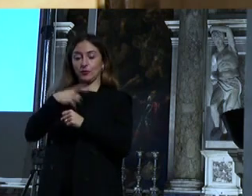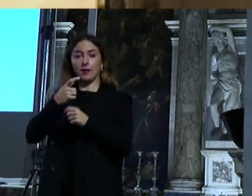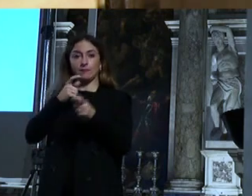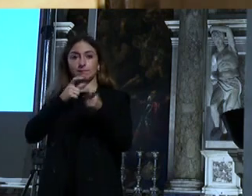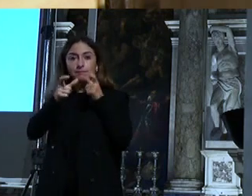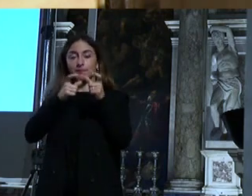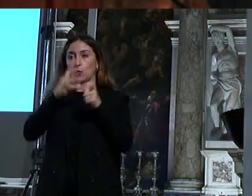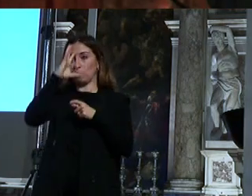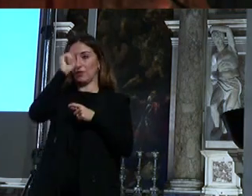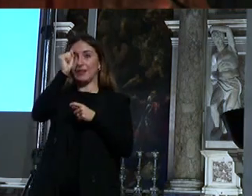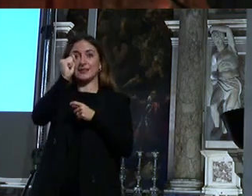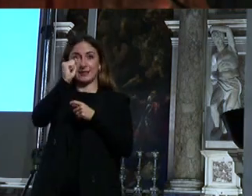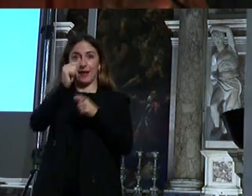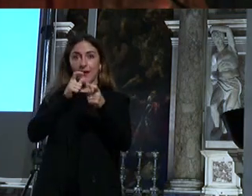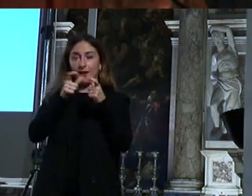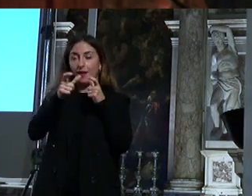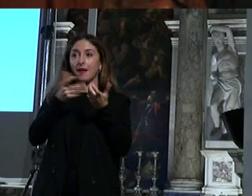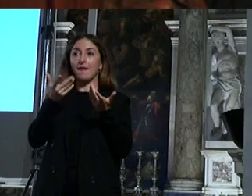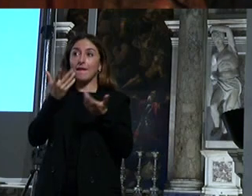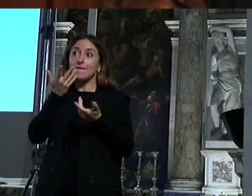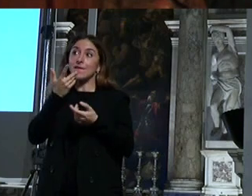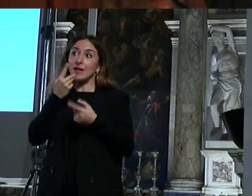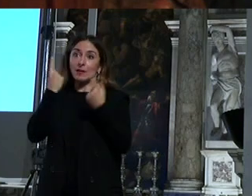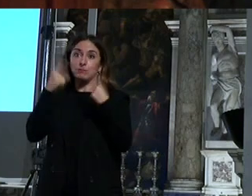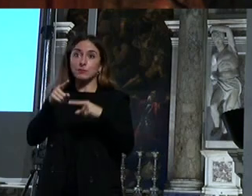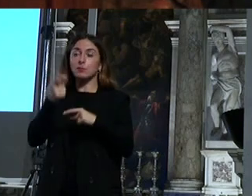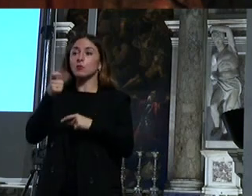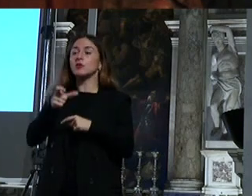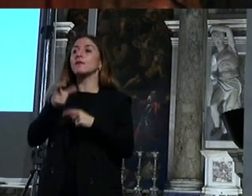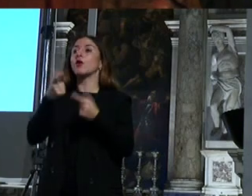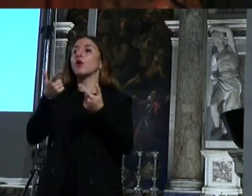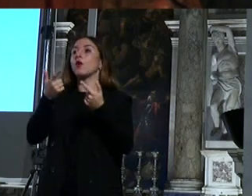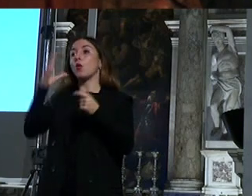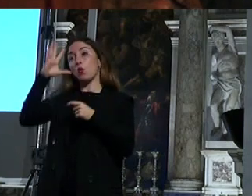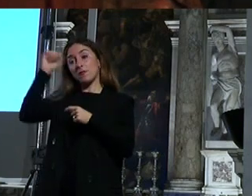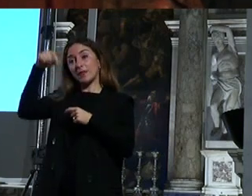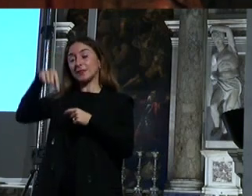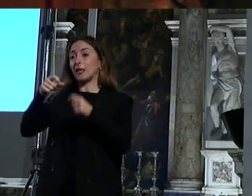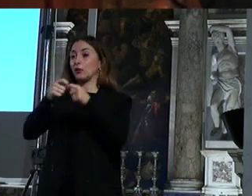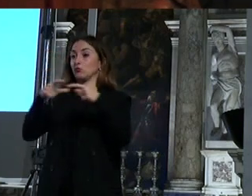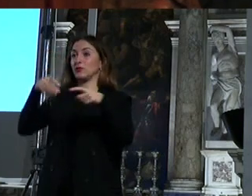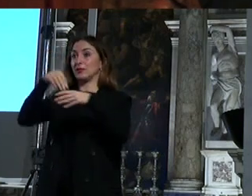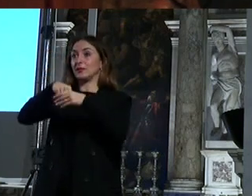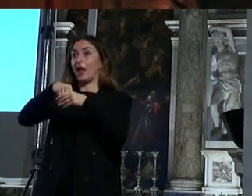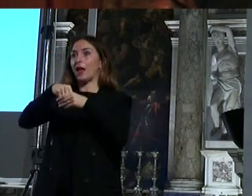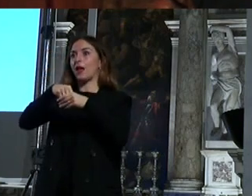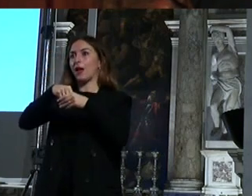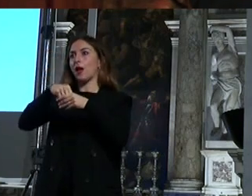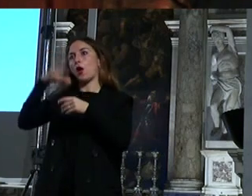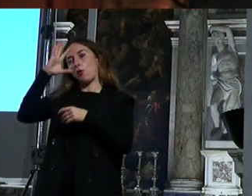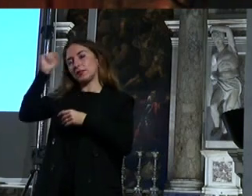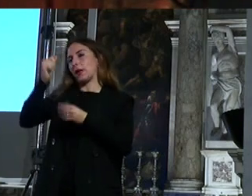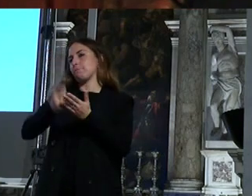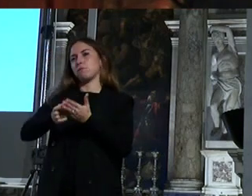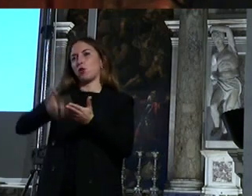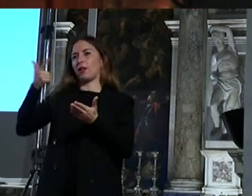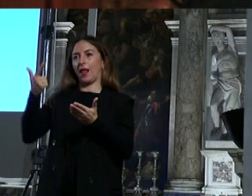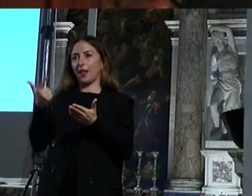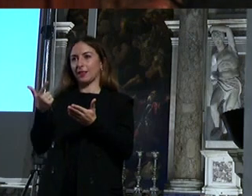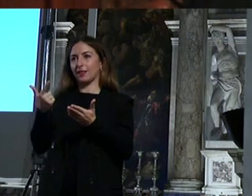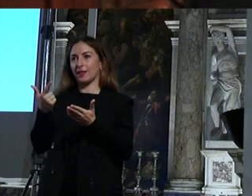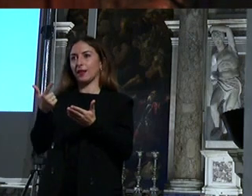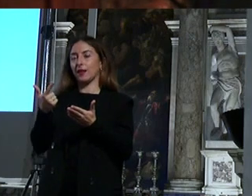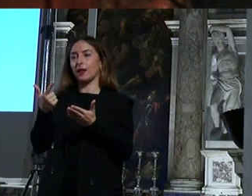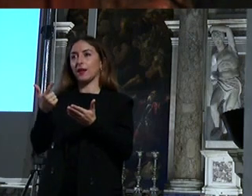l'università, perché l'università in questa città sono una parte assolutamente importante, come sono una